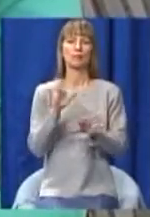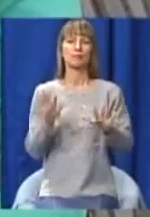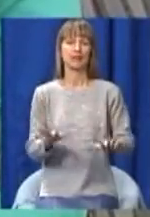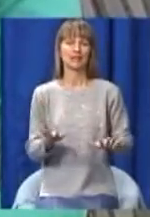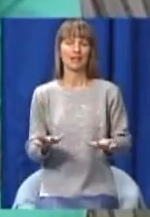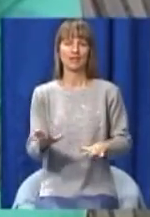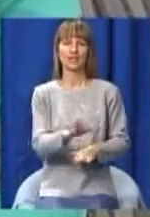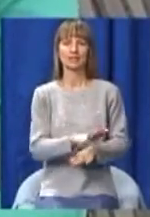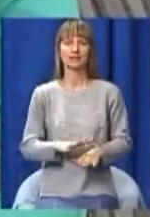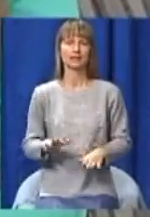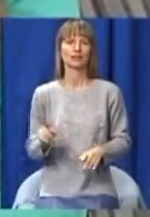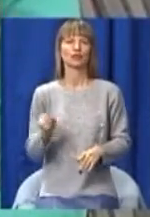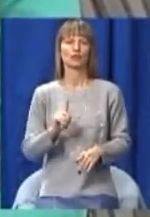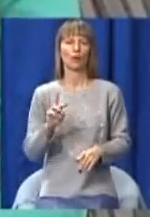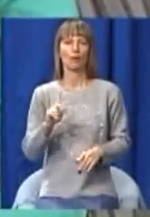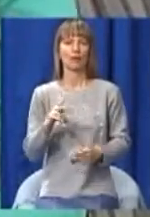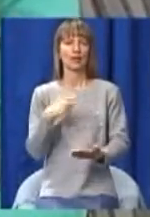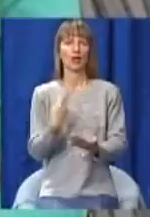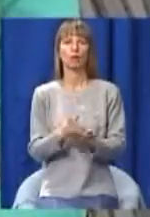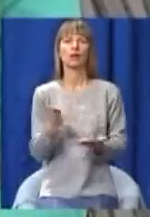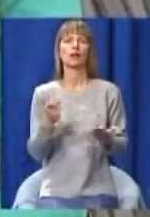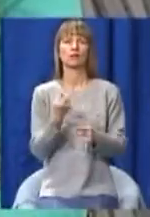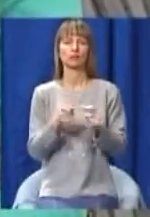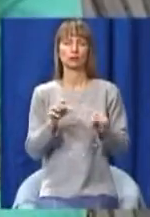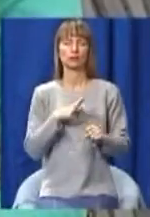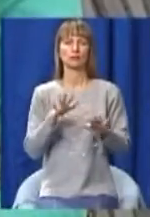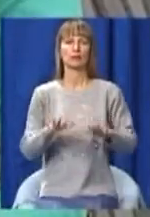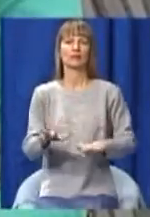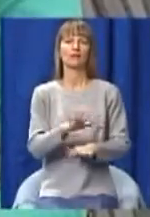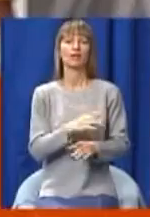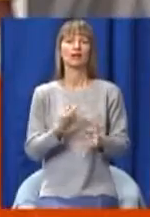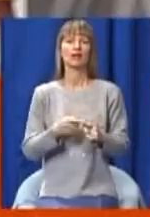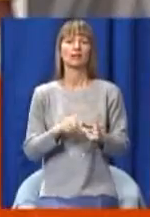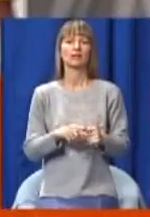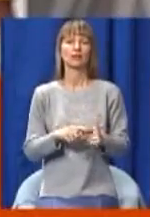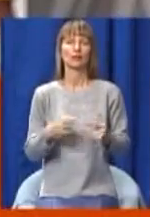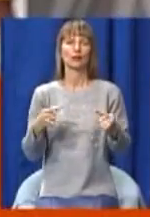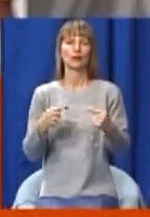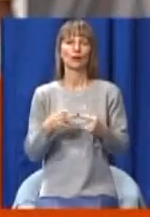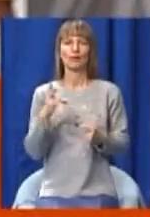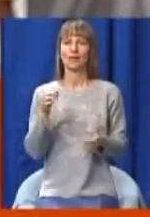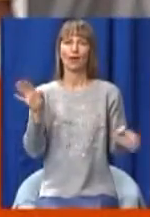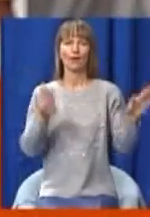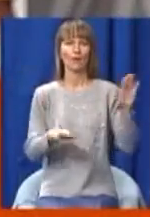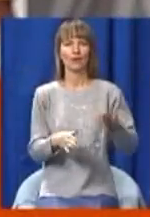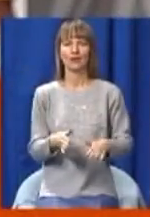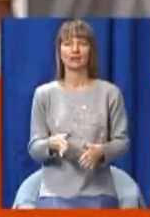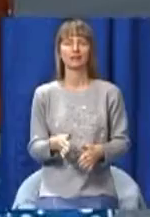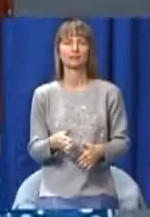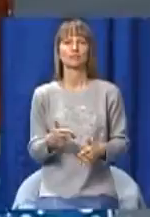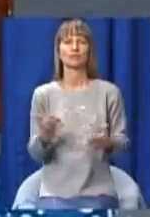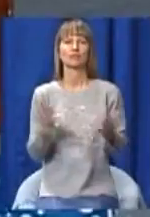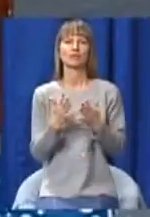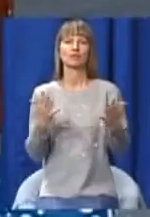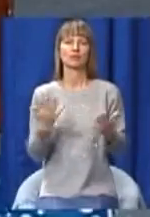щоб, як ти думаєш, не розбитися, так? Так. Яка це може бути місцевість? Це точно не гори. А